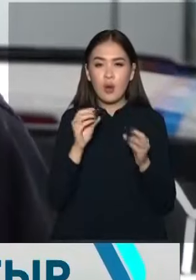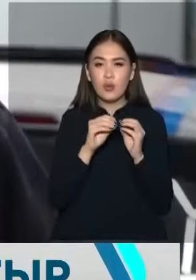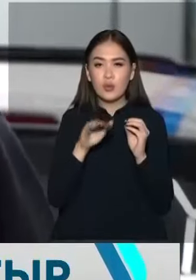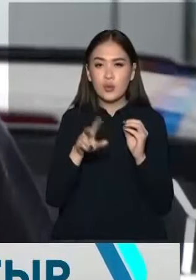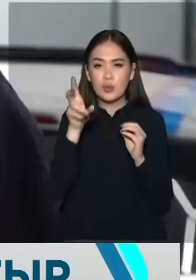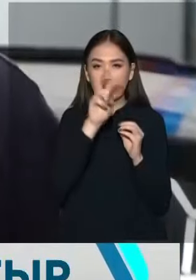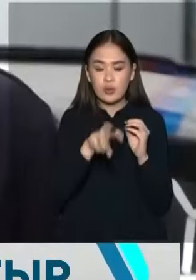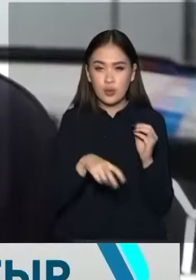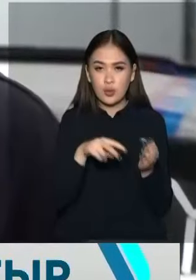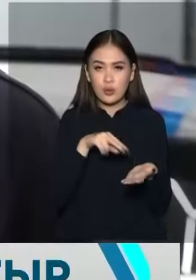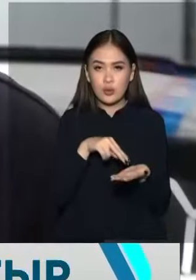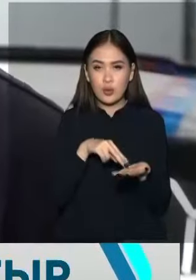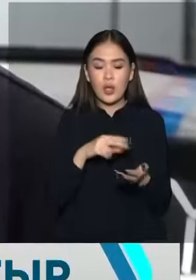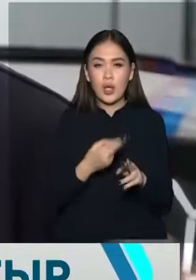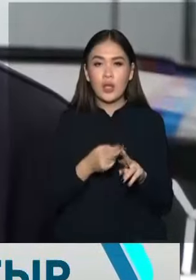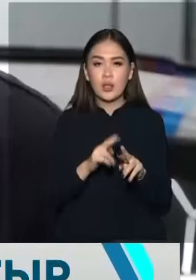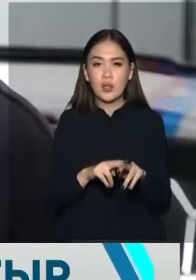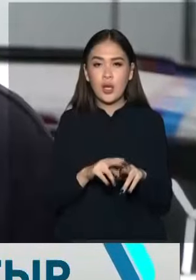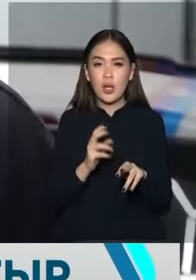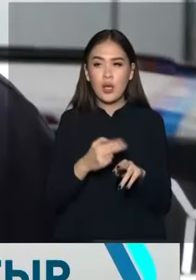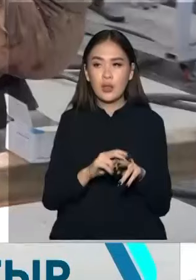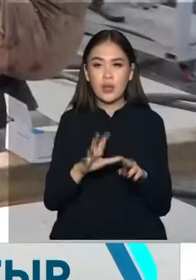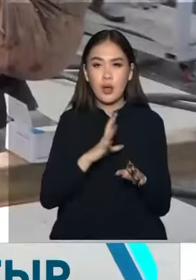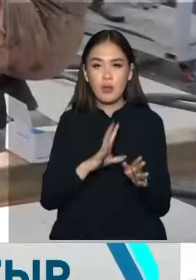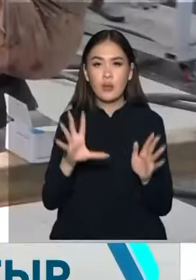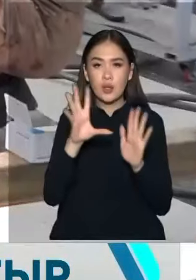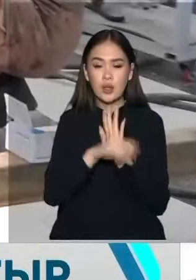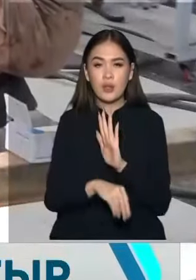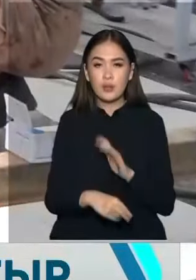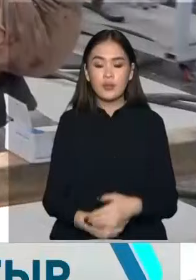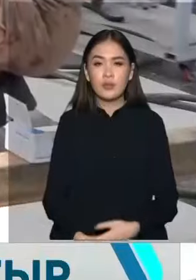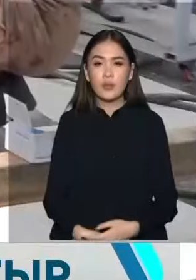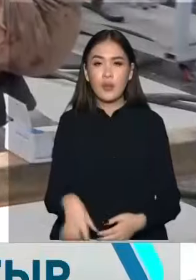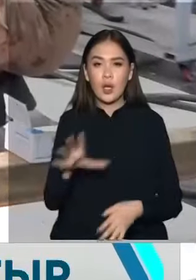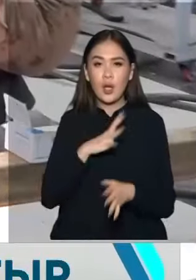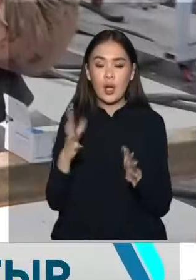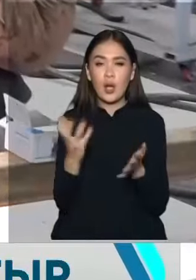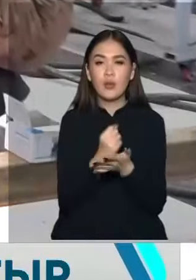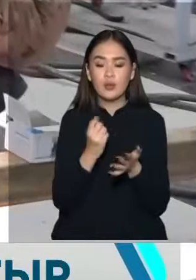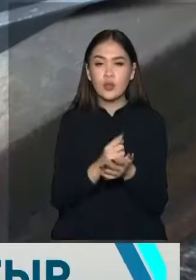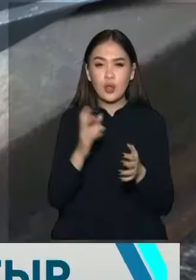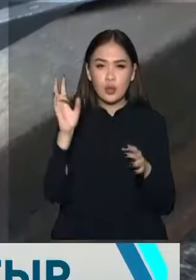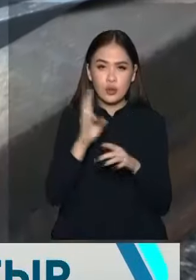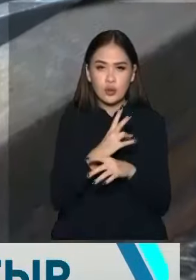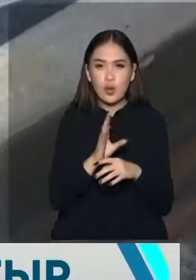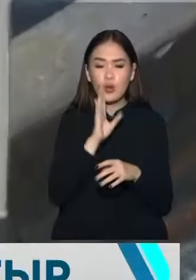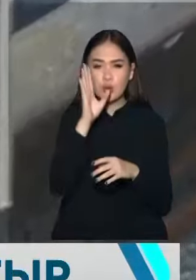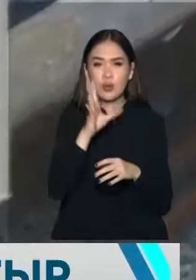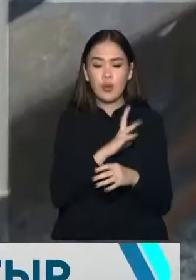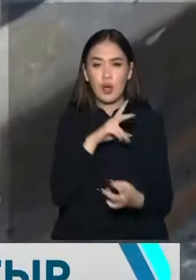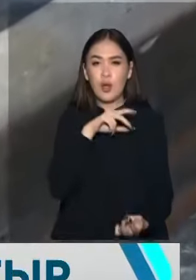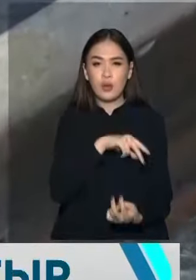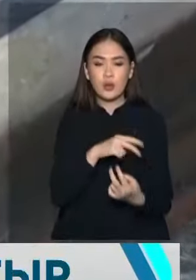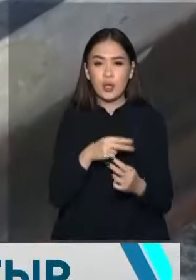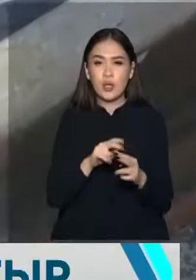кэзер. Я, он, ну, сонда его обтерда. Өнертақпыш жігіттер күн түндемей еңбек етеміз дейді. Айта